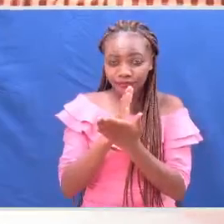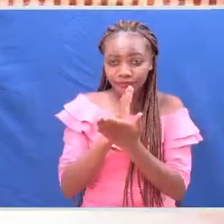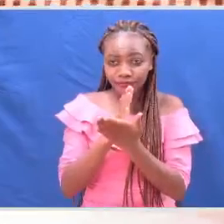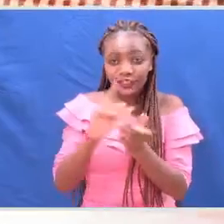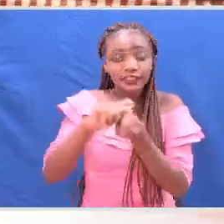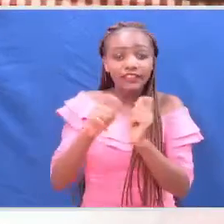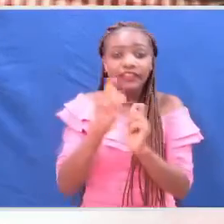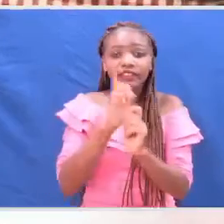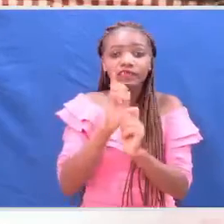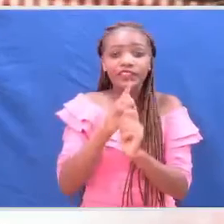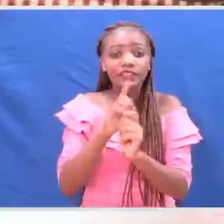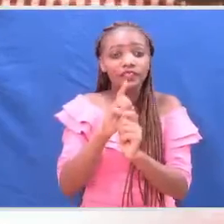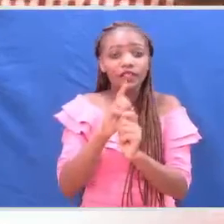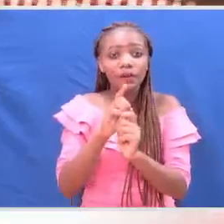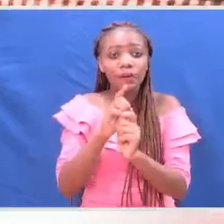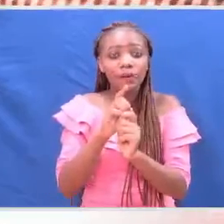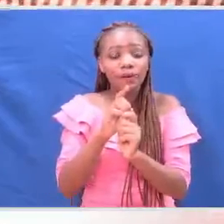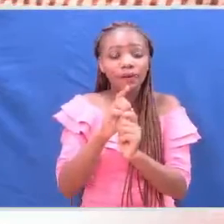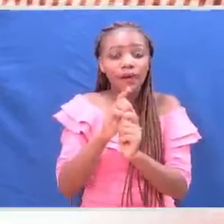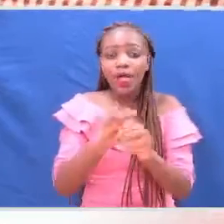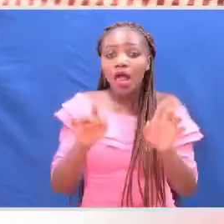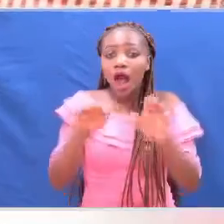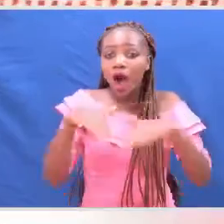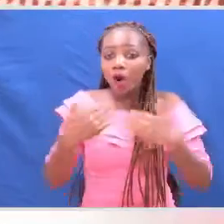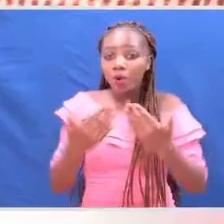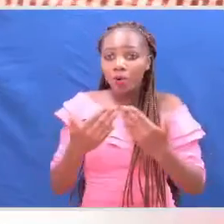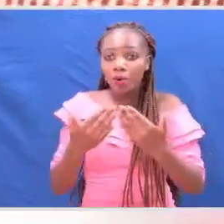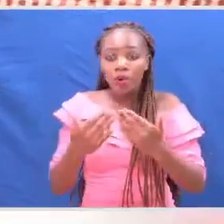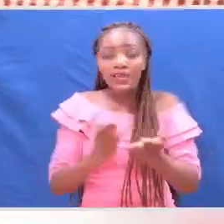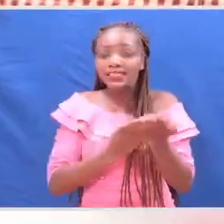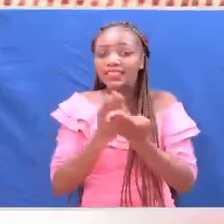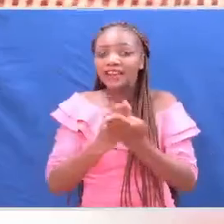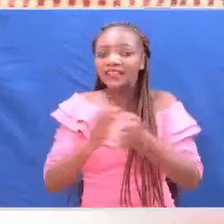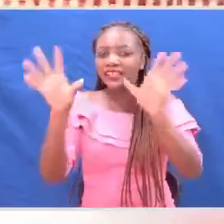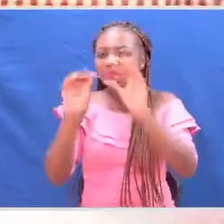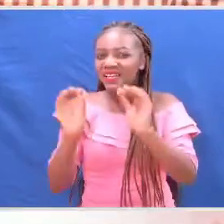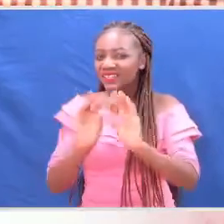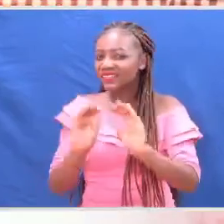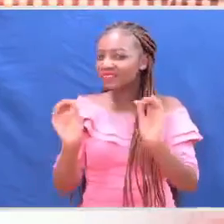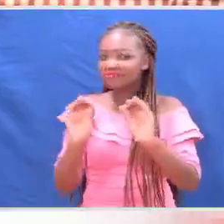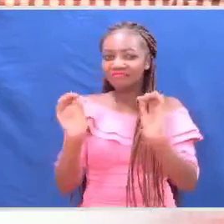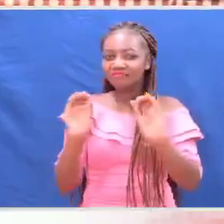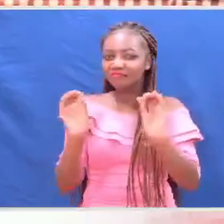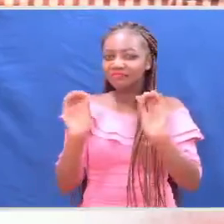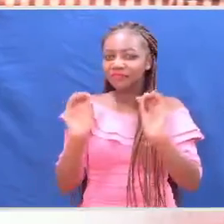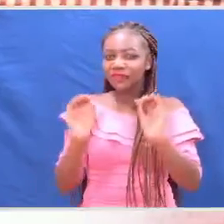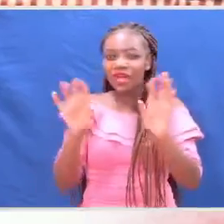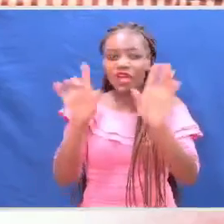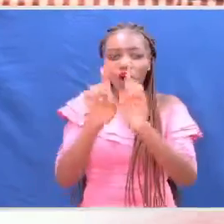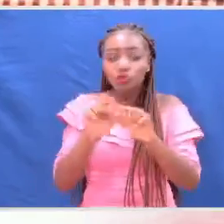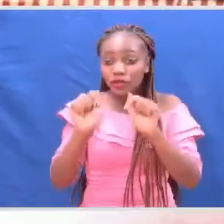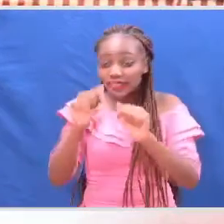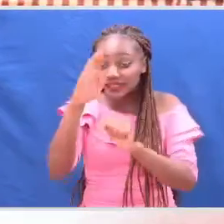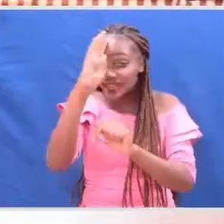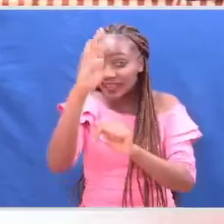subverted his oath of office, loyalty to serve the president. Just this